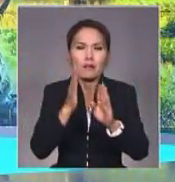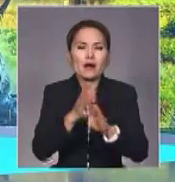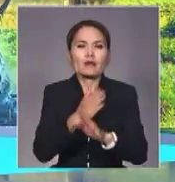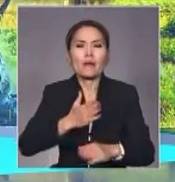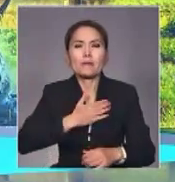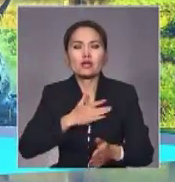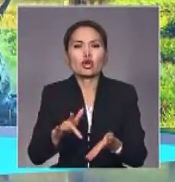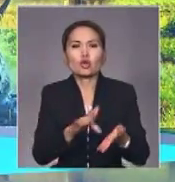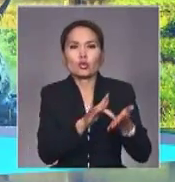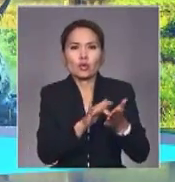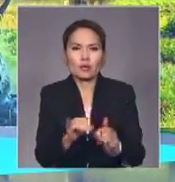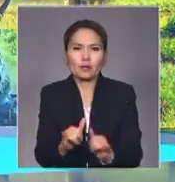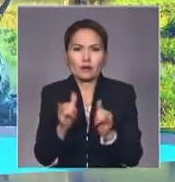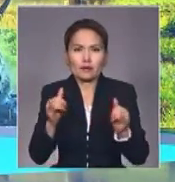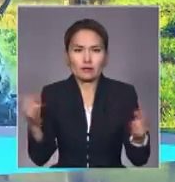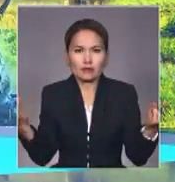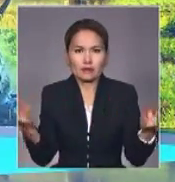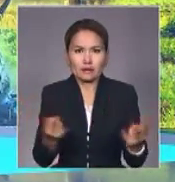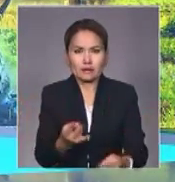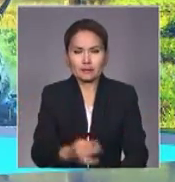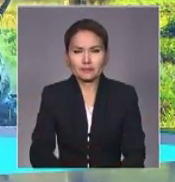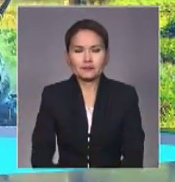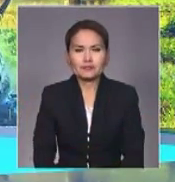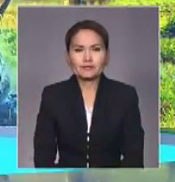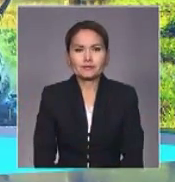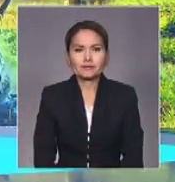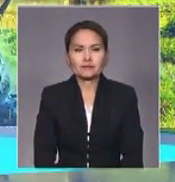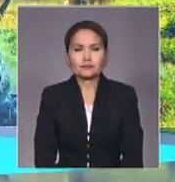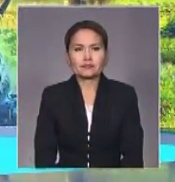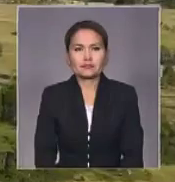танытып, жарнамалау жағы әлі де ақсап тұр.